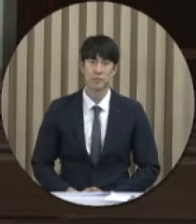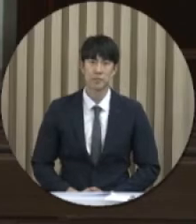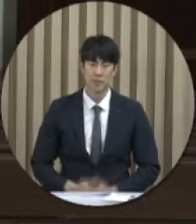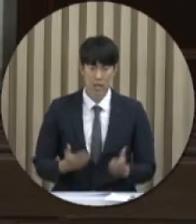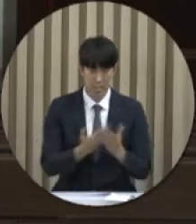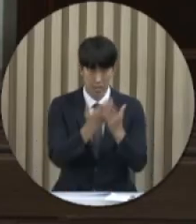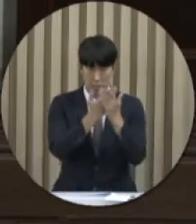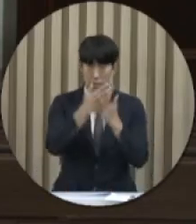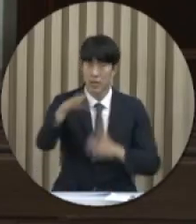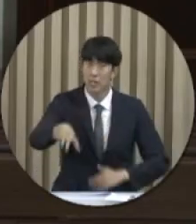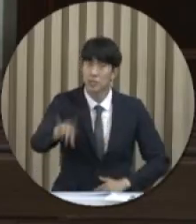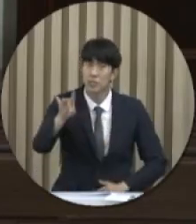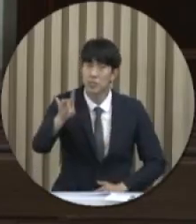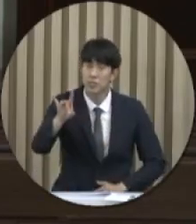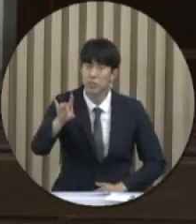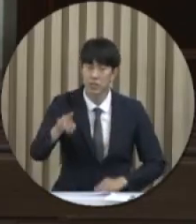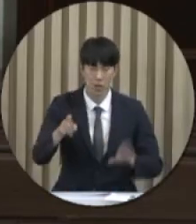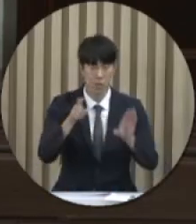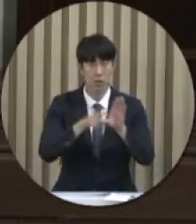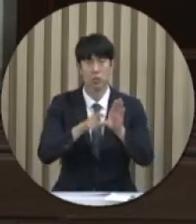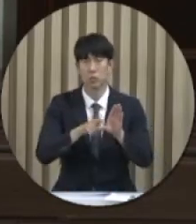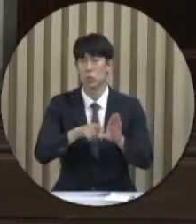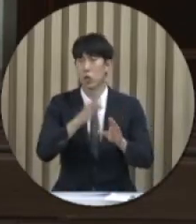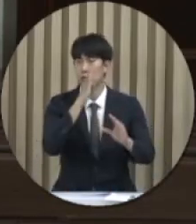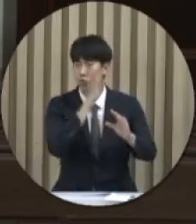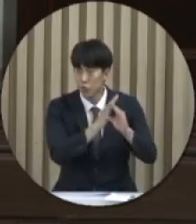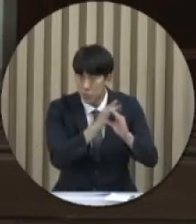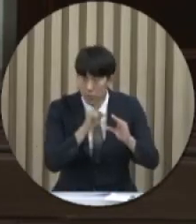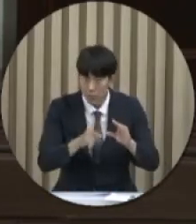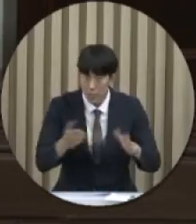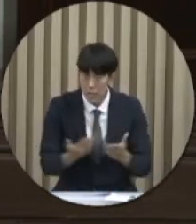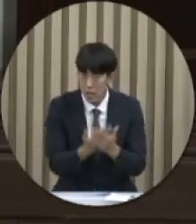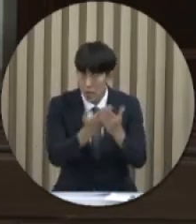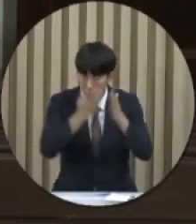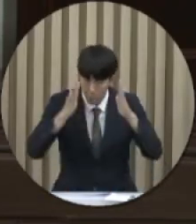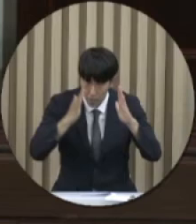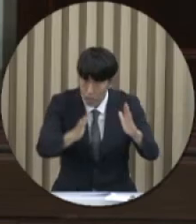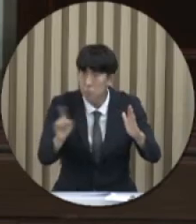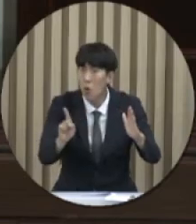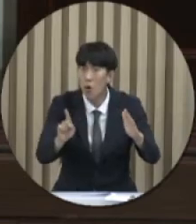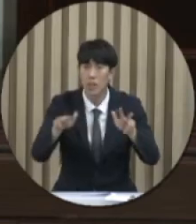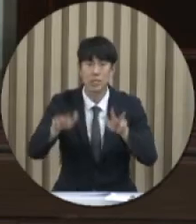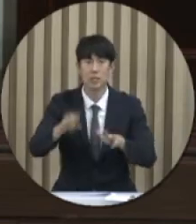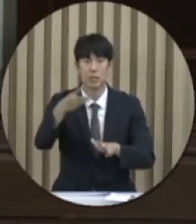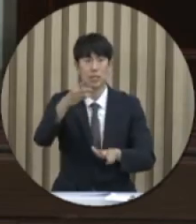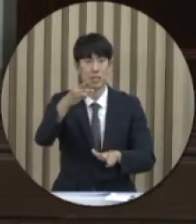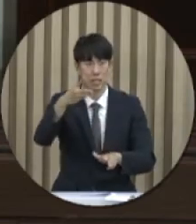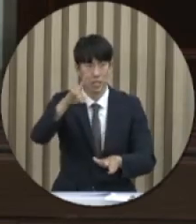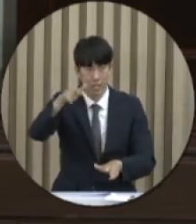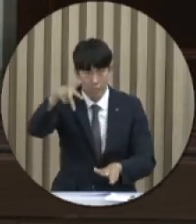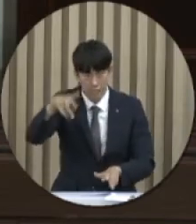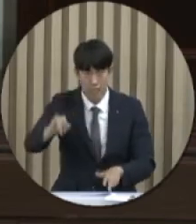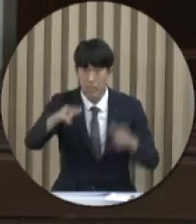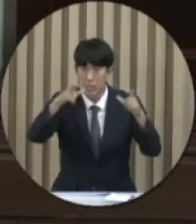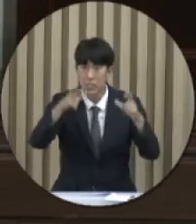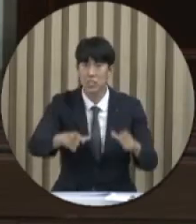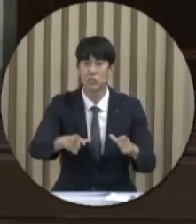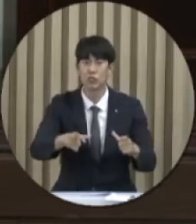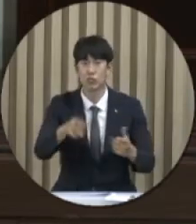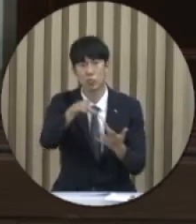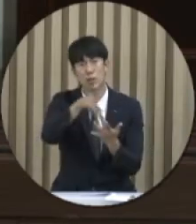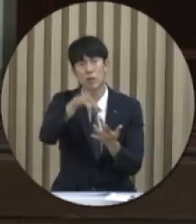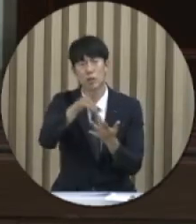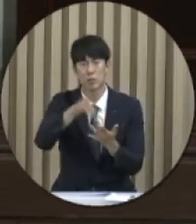개발 초창기 병점을 중심으로 한 개발의 방향은 지금의 택지지구를 개발하는 방향성과는